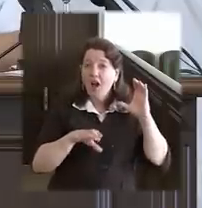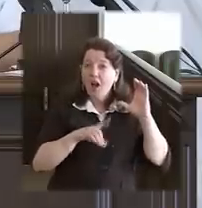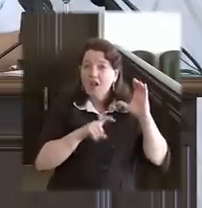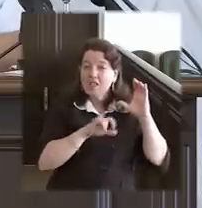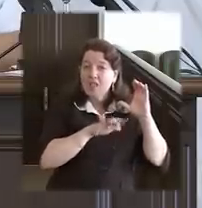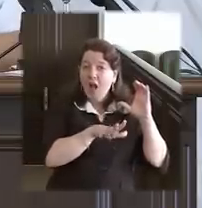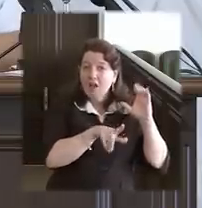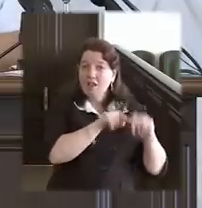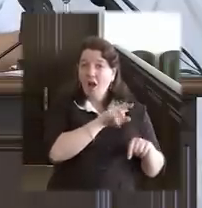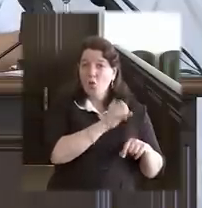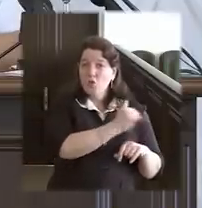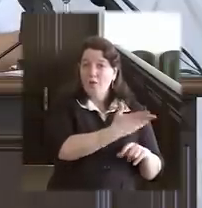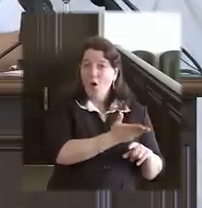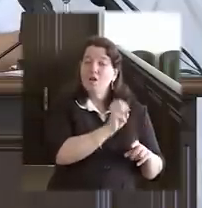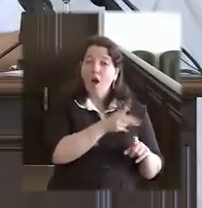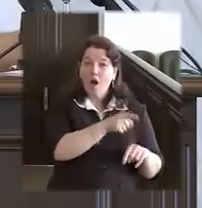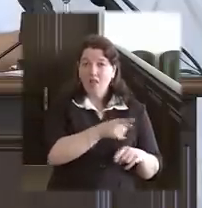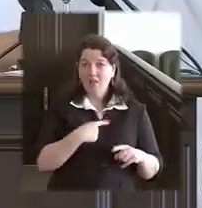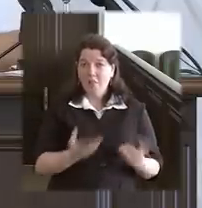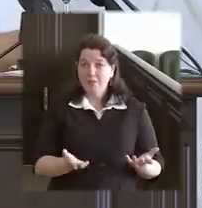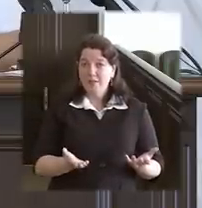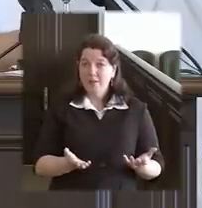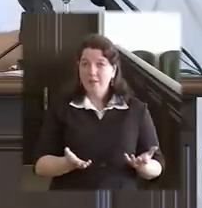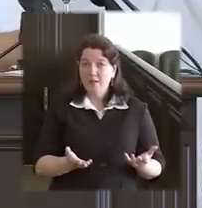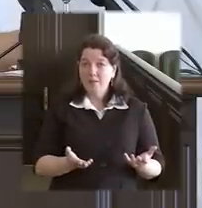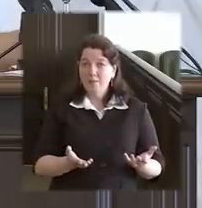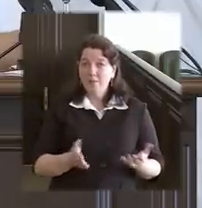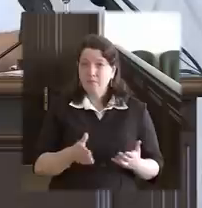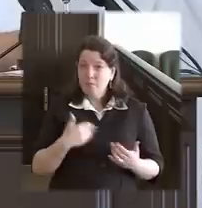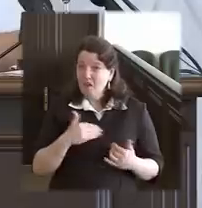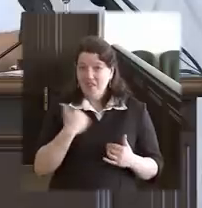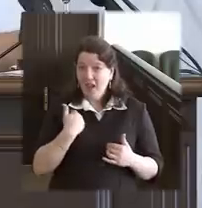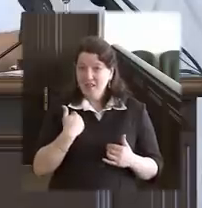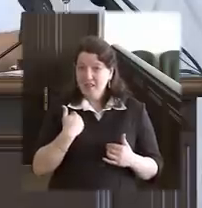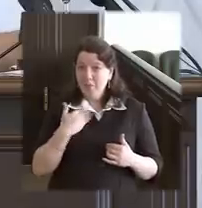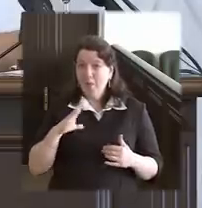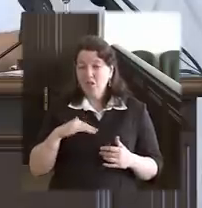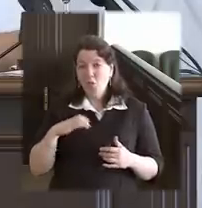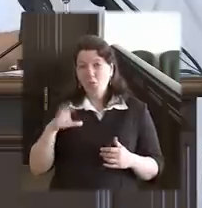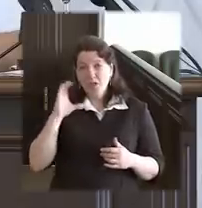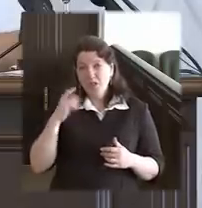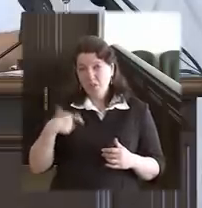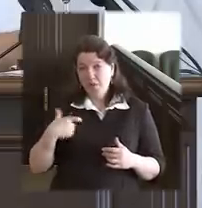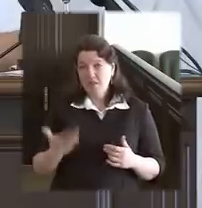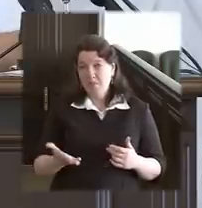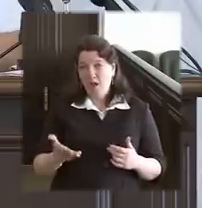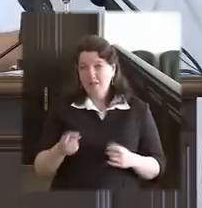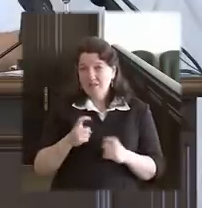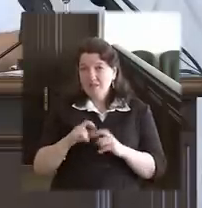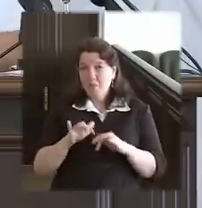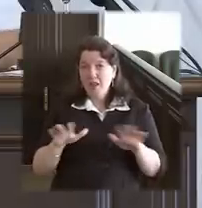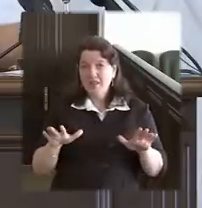Слыхали? Как у него-то? Как она-то? Не хотим? Не делай.